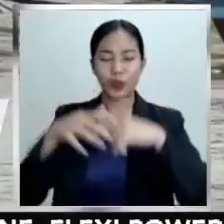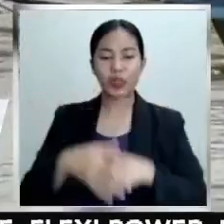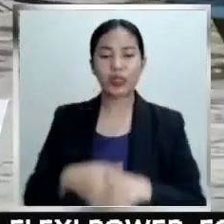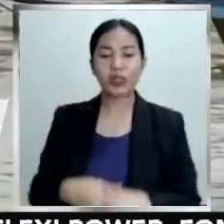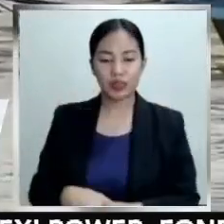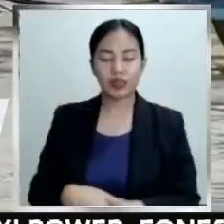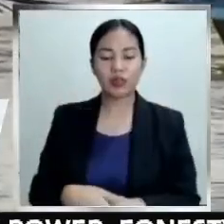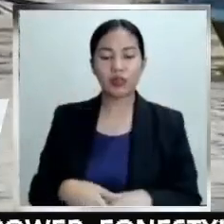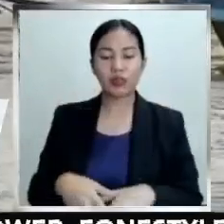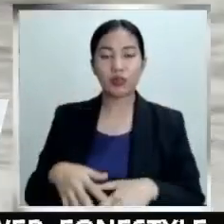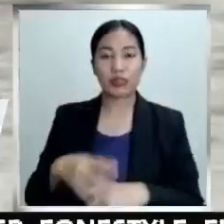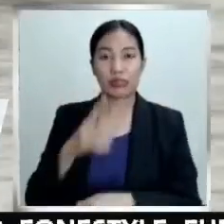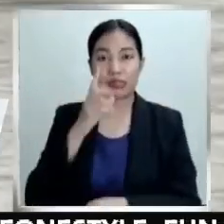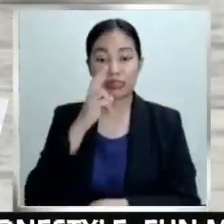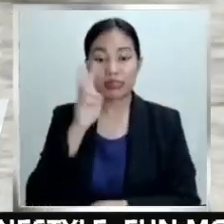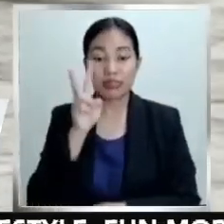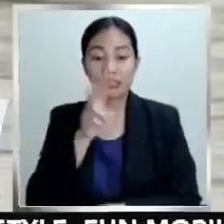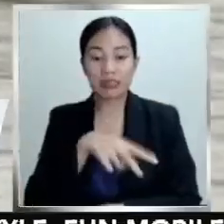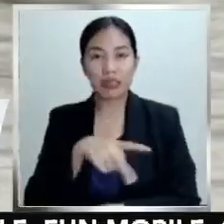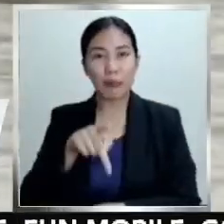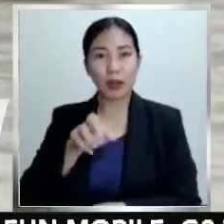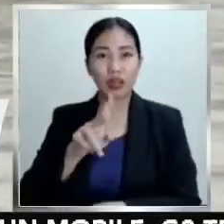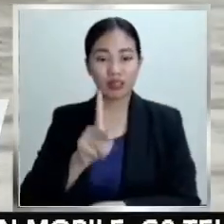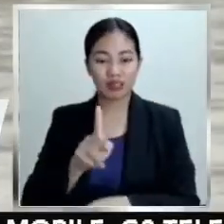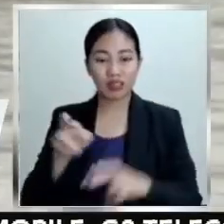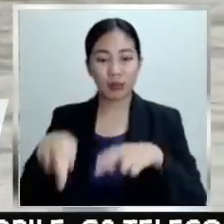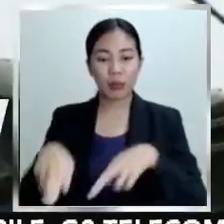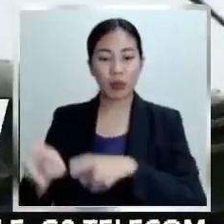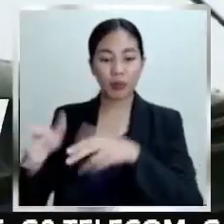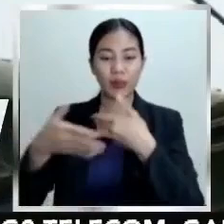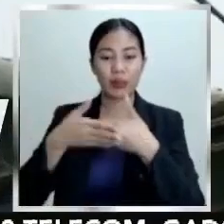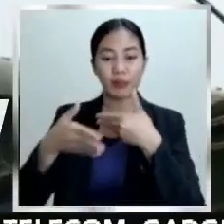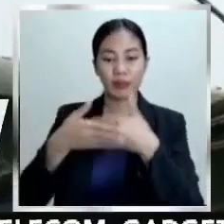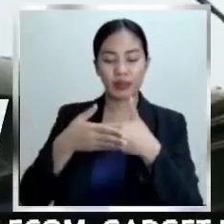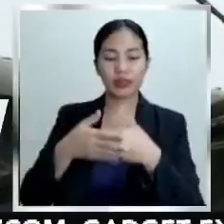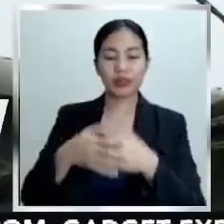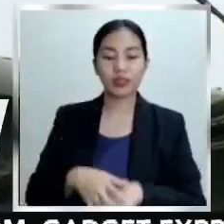ang estatwa ni Marikit. Pagtungtong ng alas 11 ng umaga,